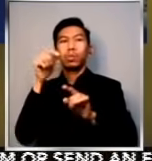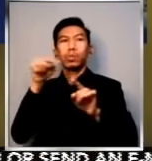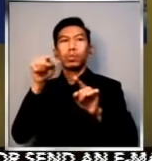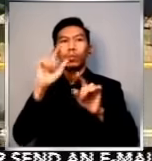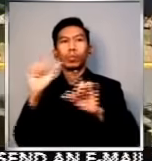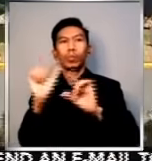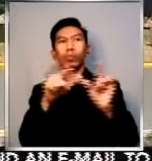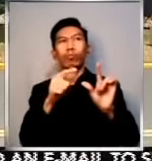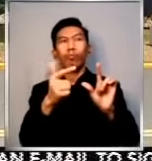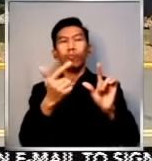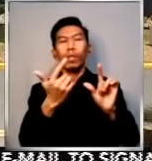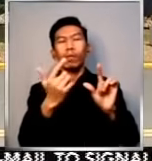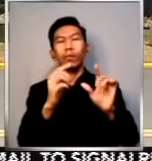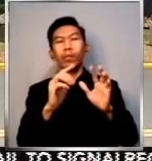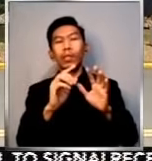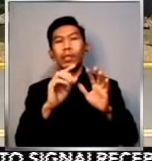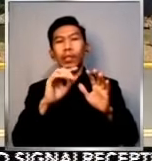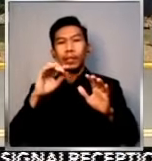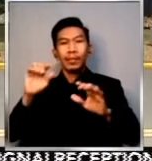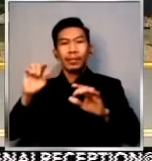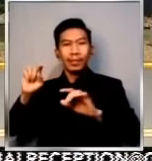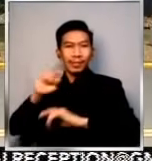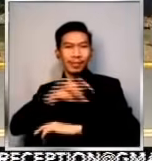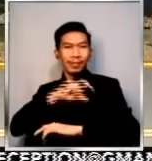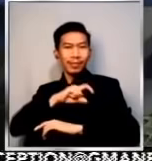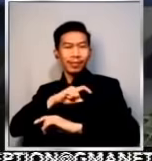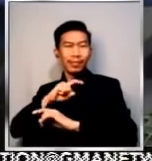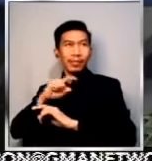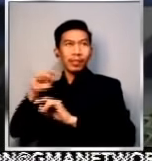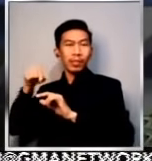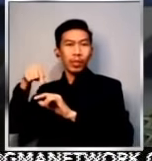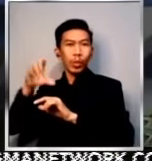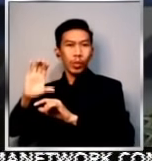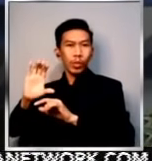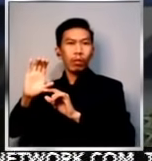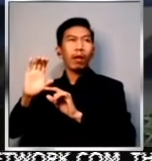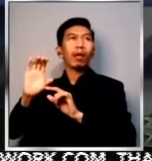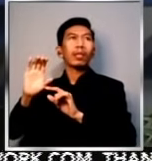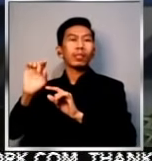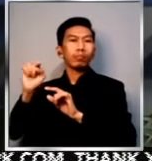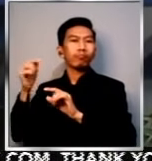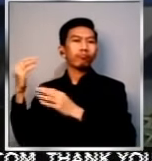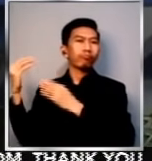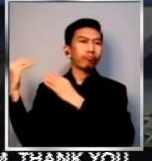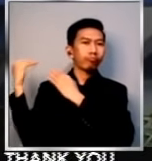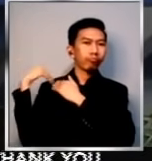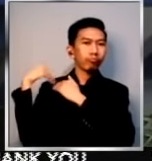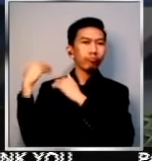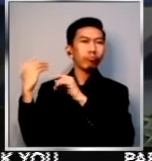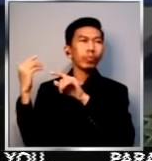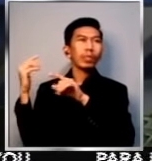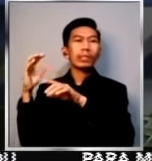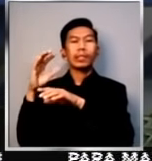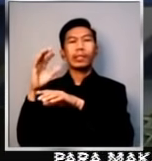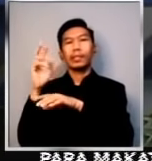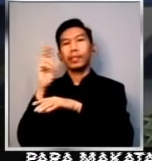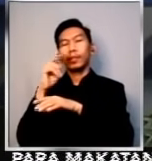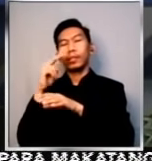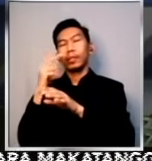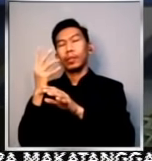naman ay nasa kusudiya ng QCPDCIS sa Camp Karingal na mananagot sa reklamong evasion through negligence ng